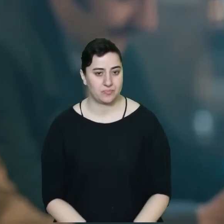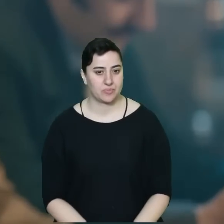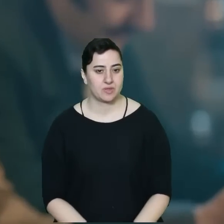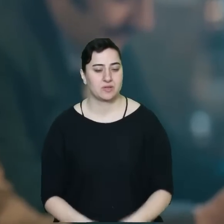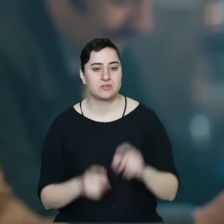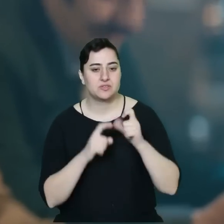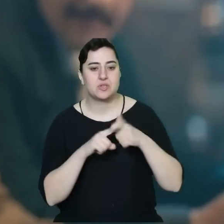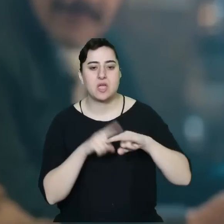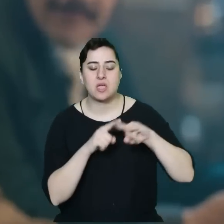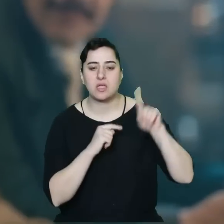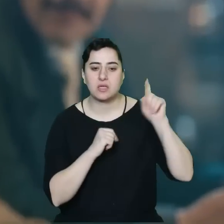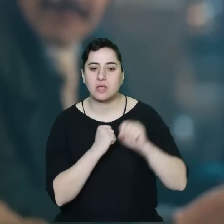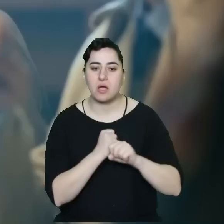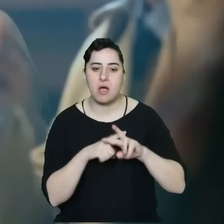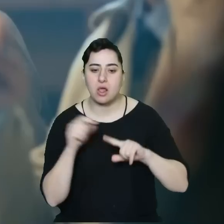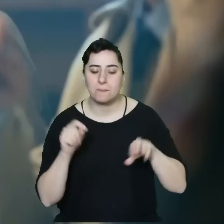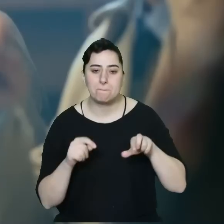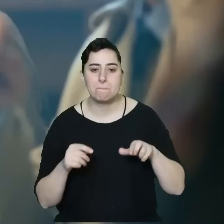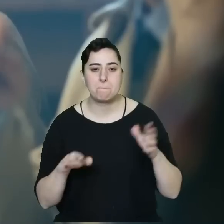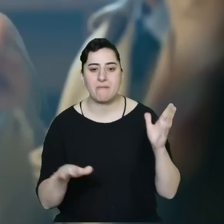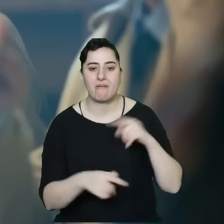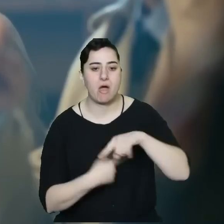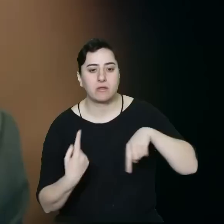Şeyh Galip Mevlana'nın neyine aşıktı?